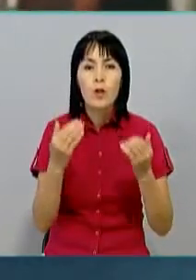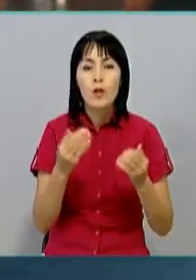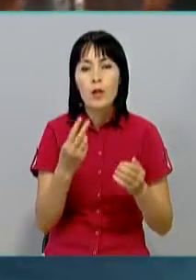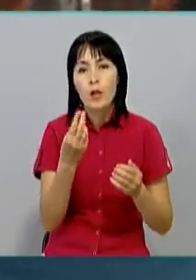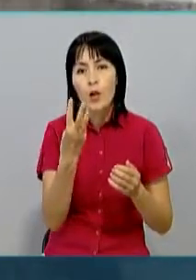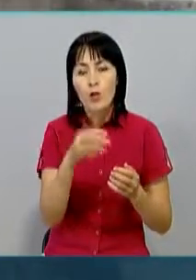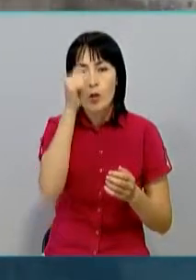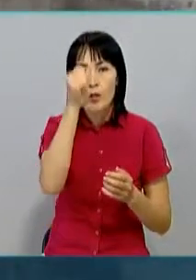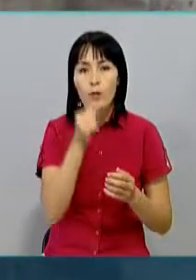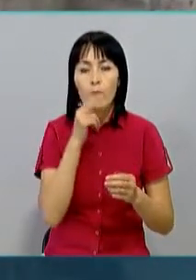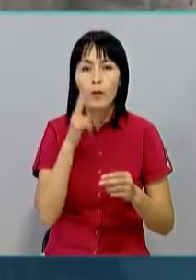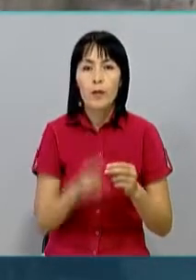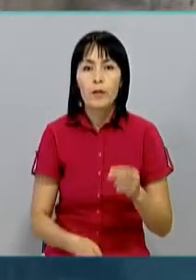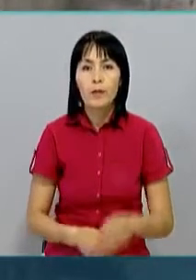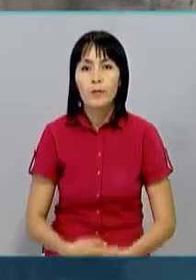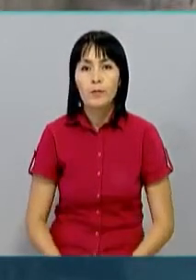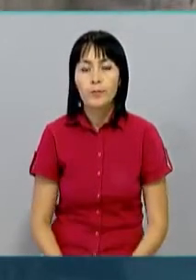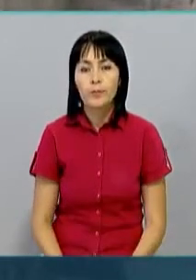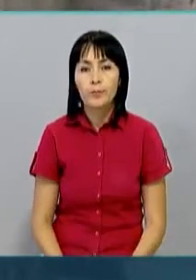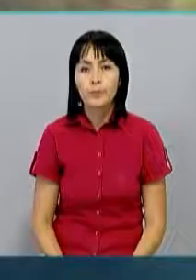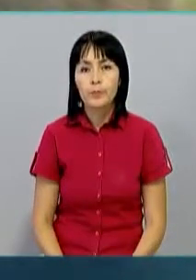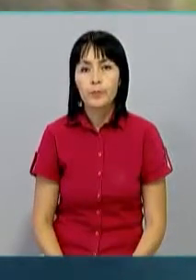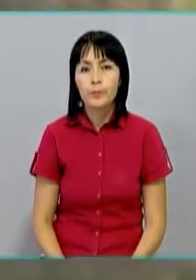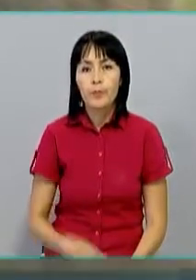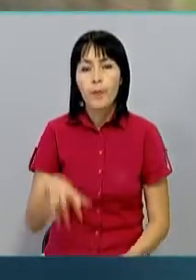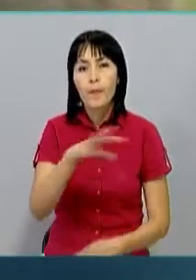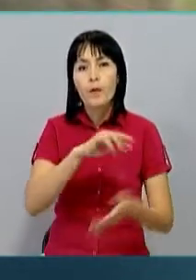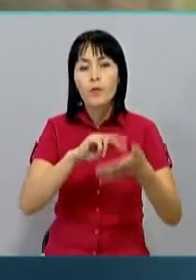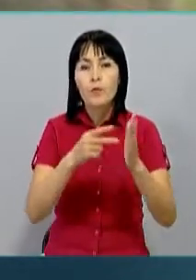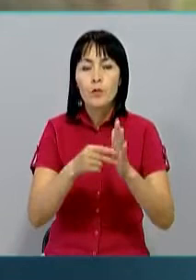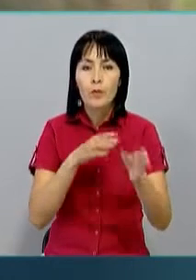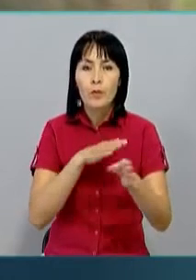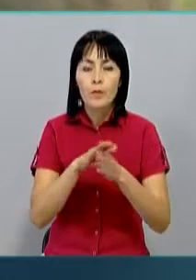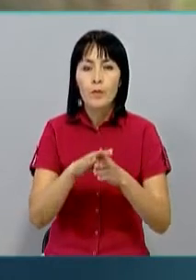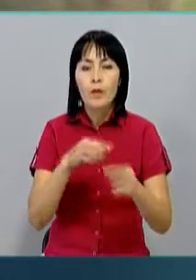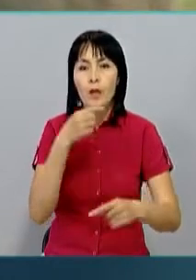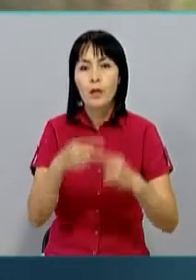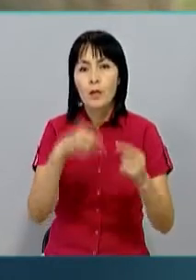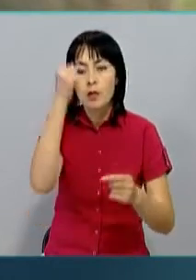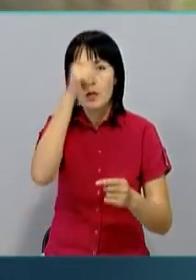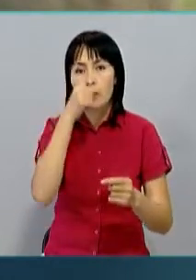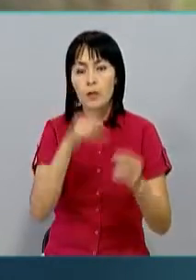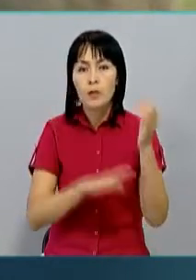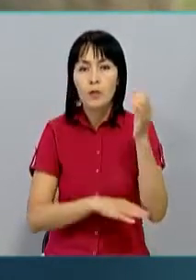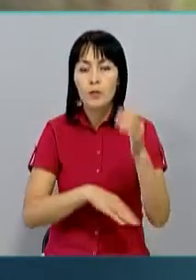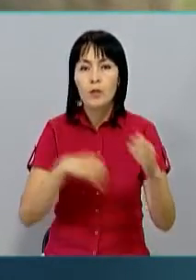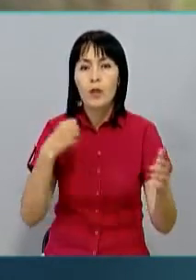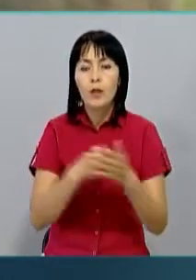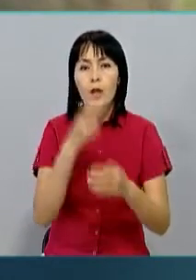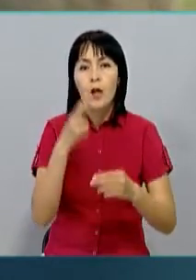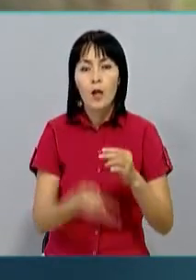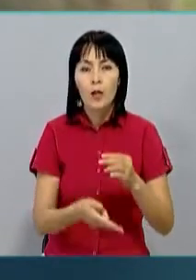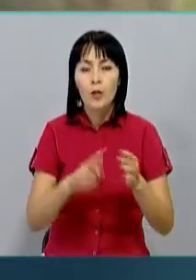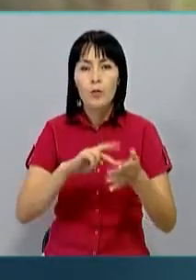2-3 айдың көлемінде аяқталады. Жұмыстар жалпы жоспар бойынша ағымдағы жылдың жыл соңына дейін қарастырылған аяқтау